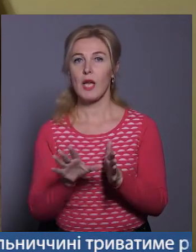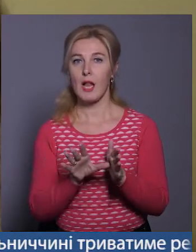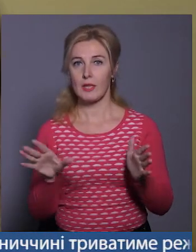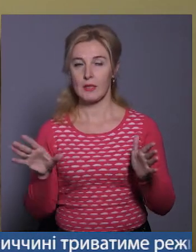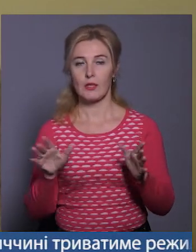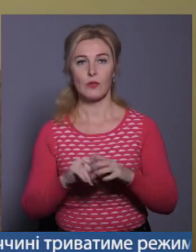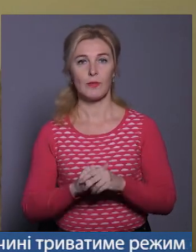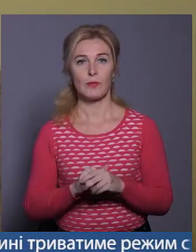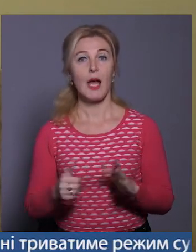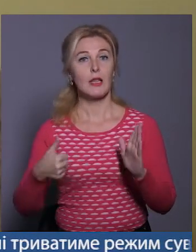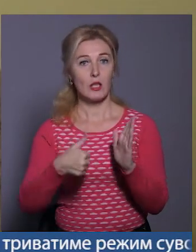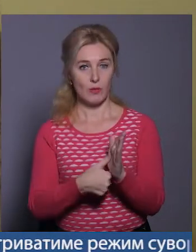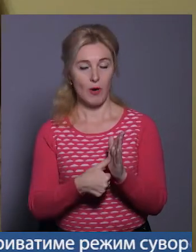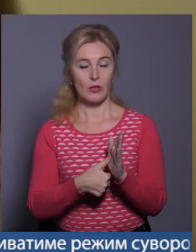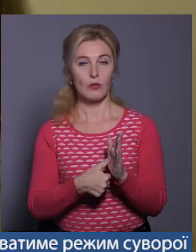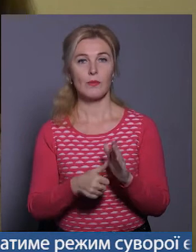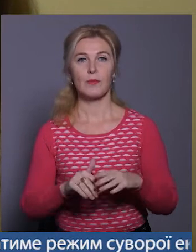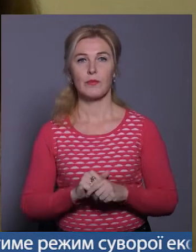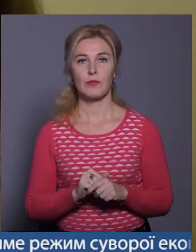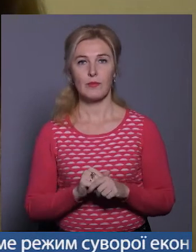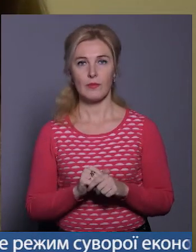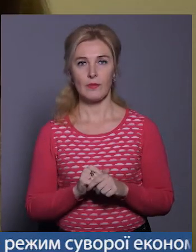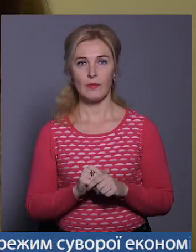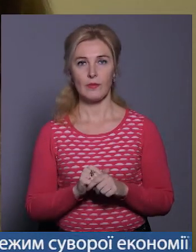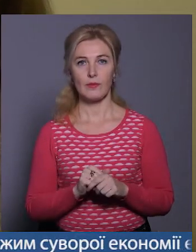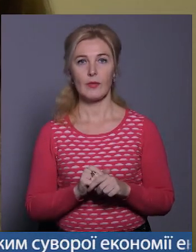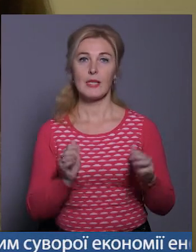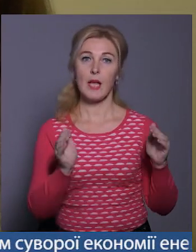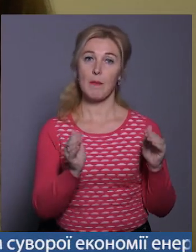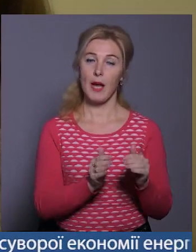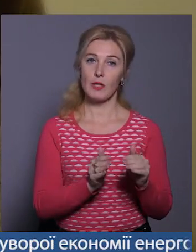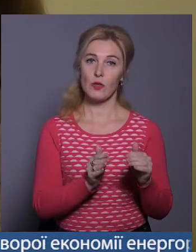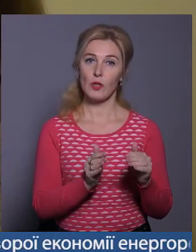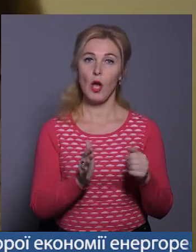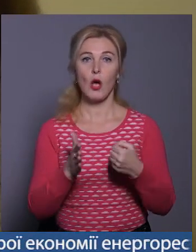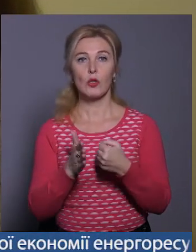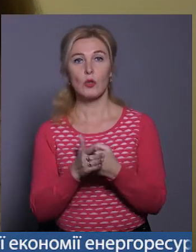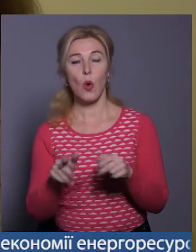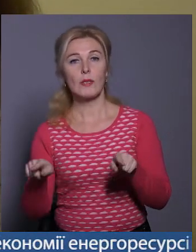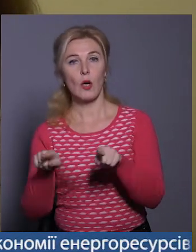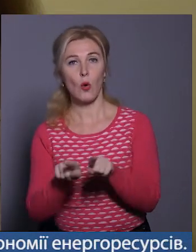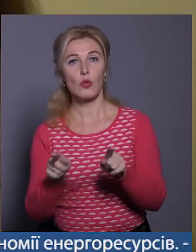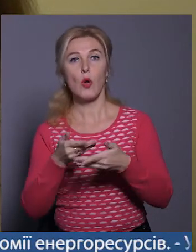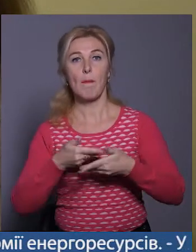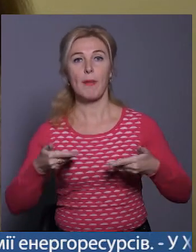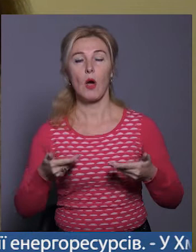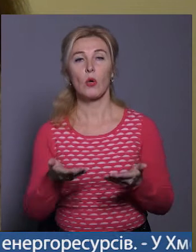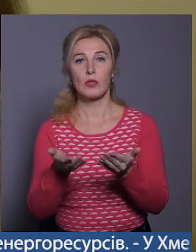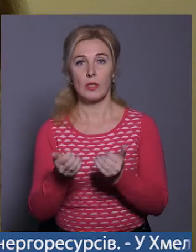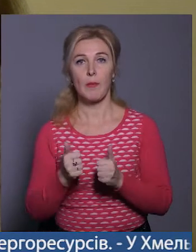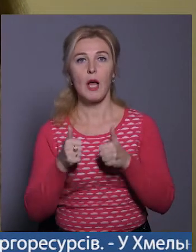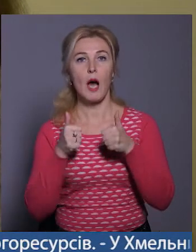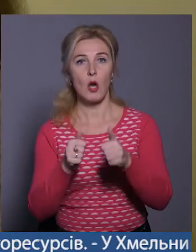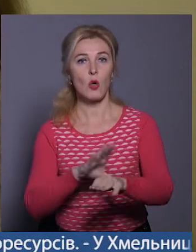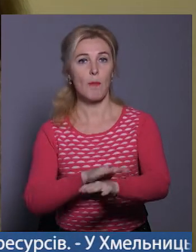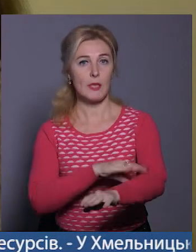струм. Нажимаючи на таку кнопочку, з найменшої до такої, щоб ми отримали хорошу